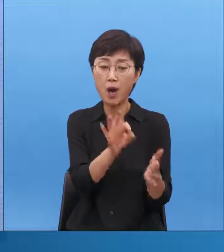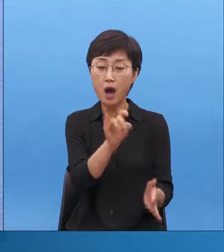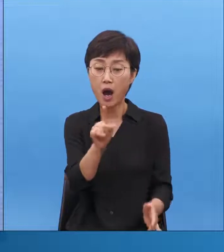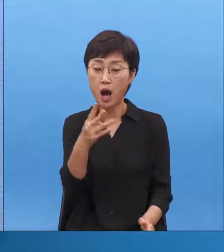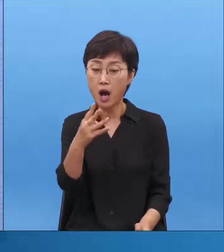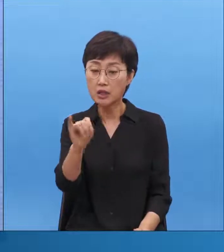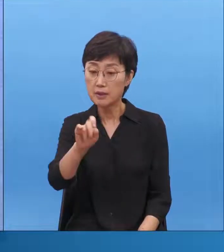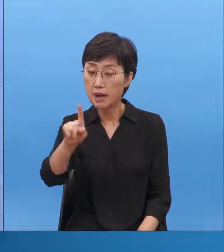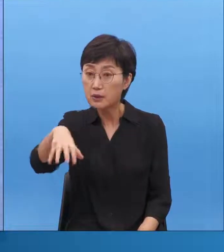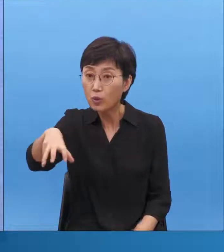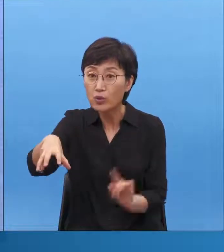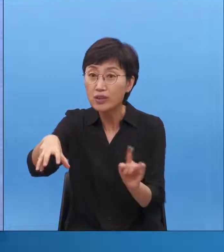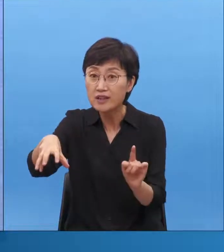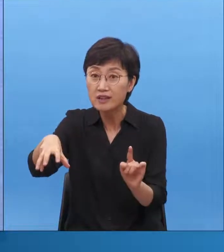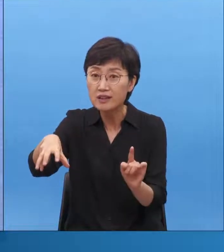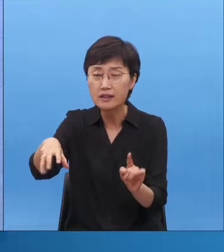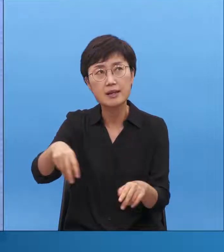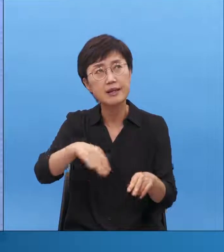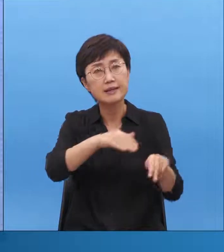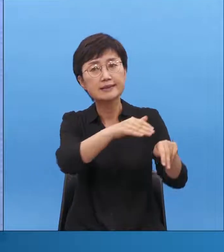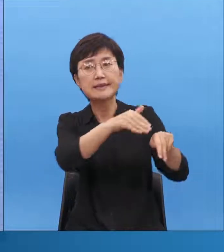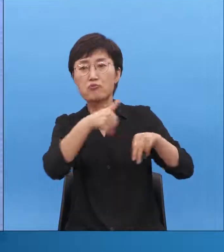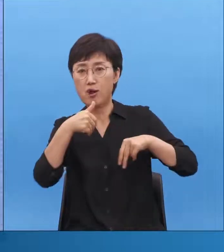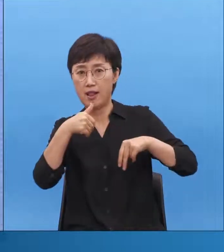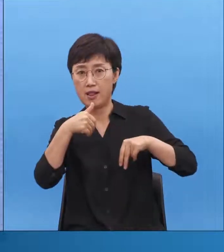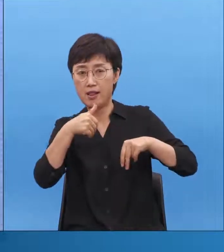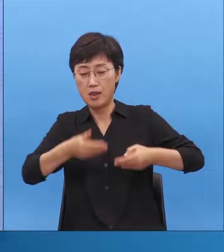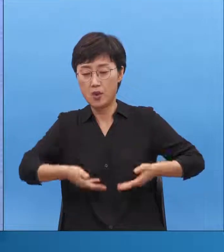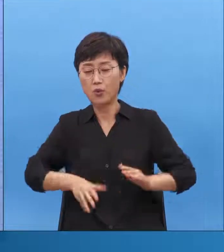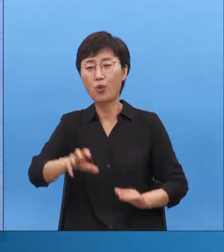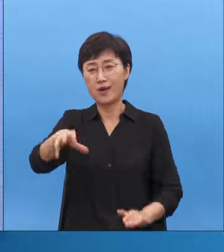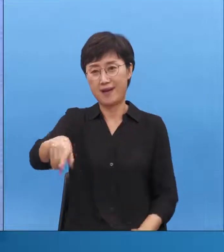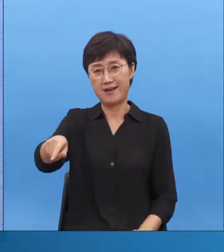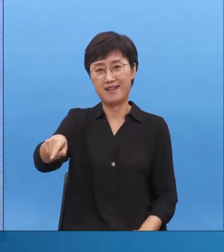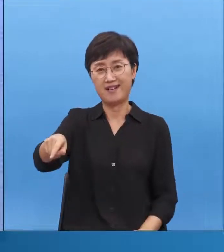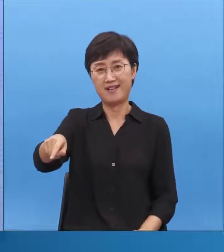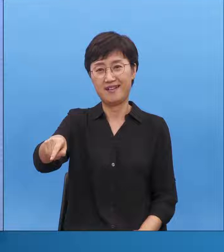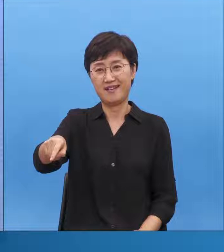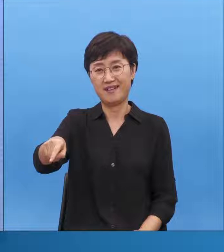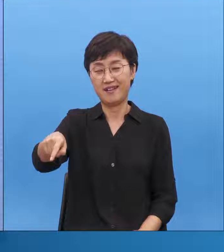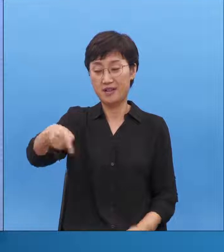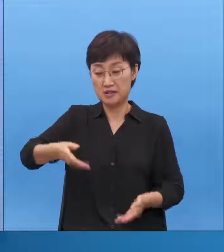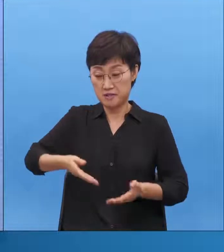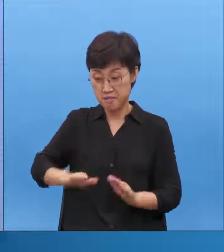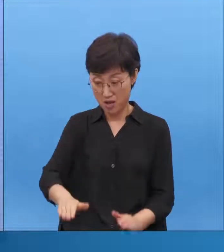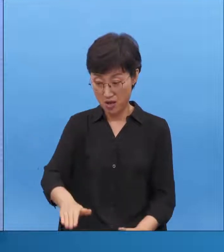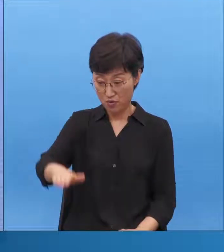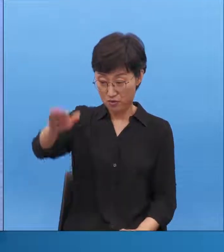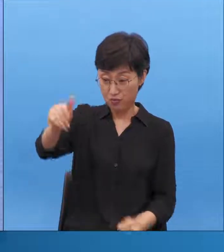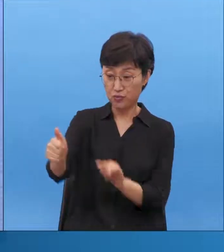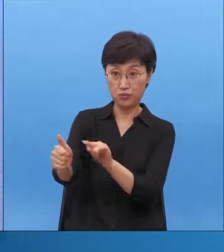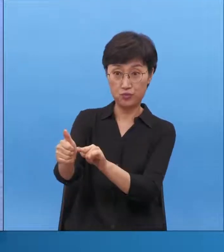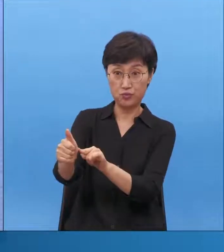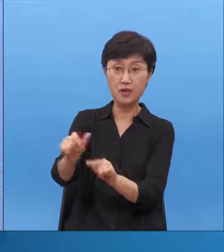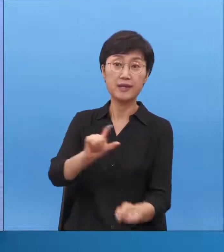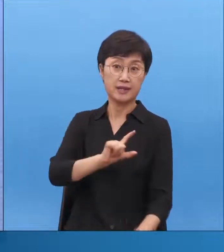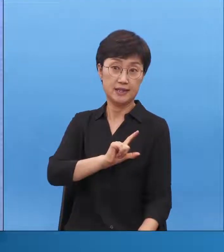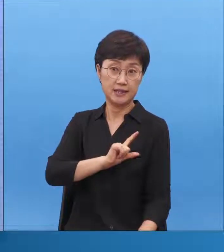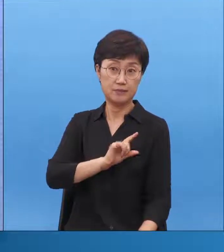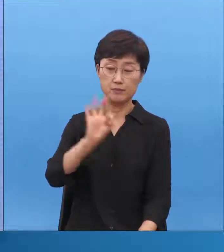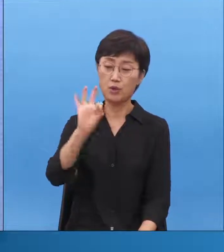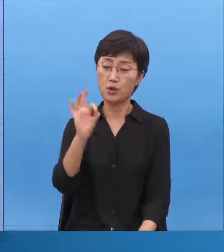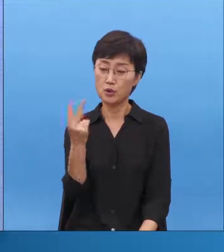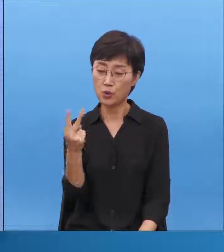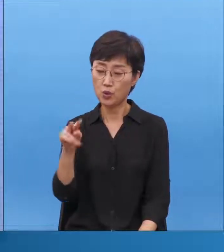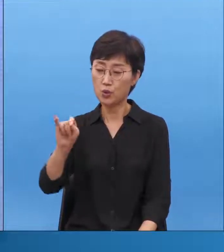reason why I mentioned this name of the village is because that's where Samuel's from. 거기 사람 요셉이 재판장에게